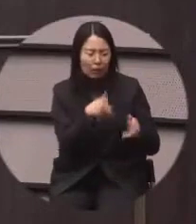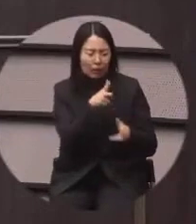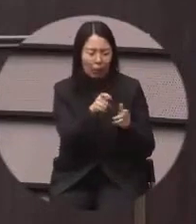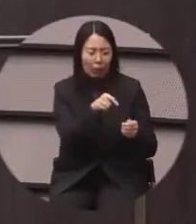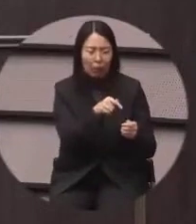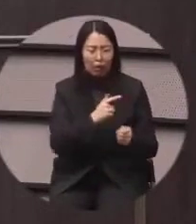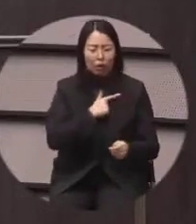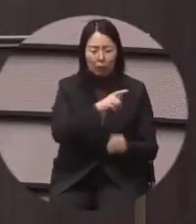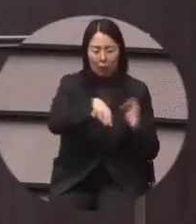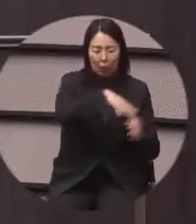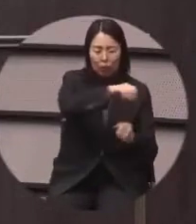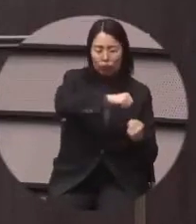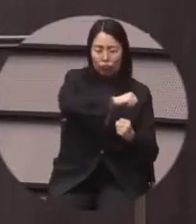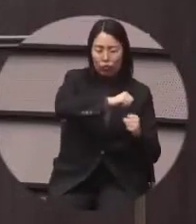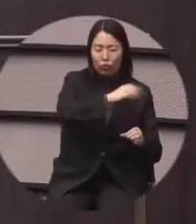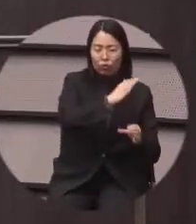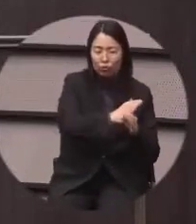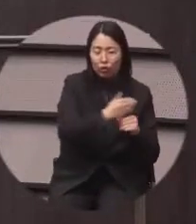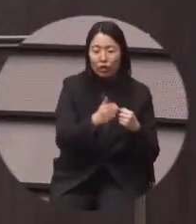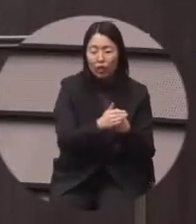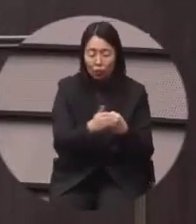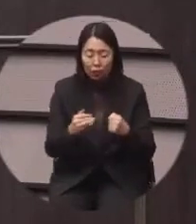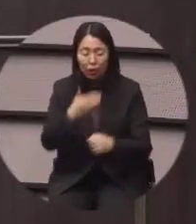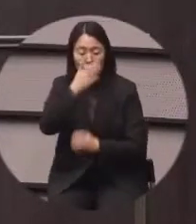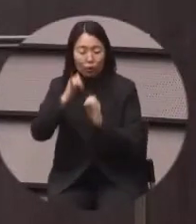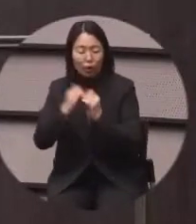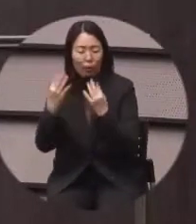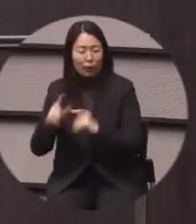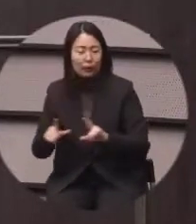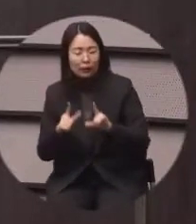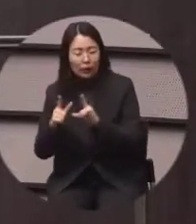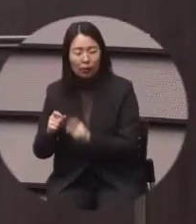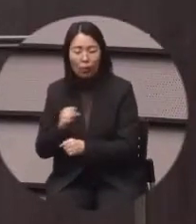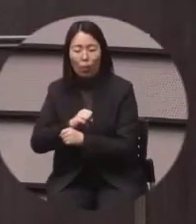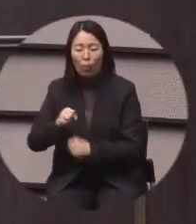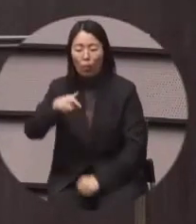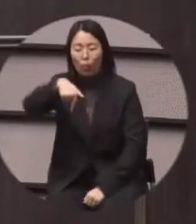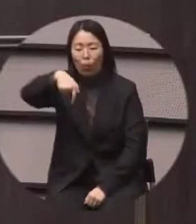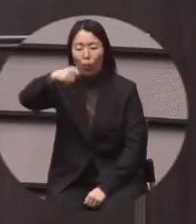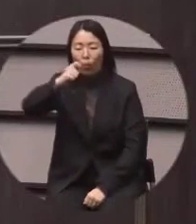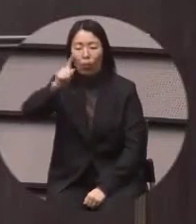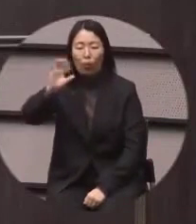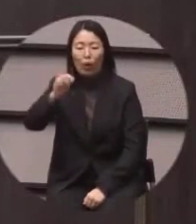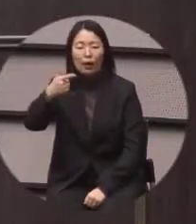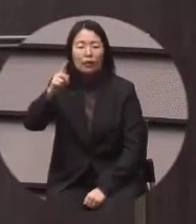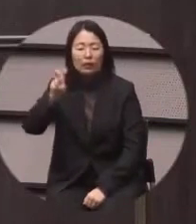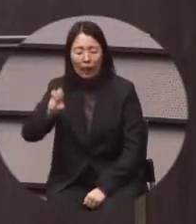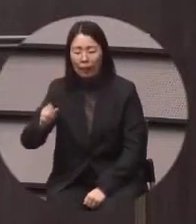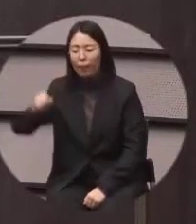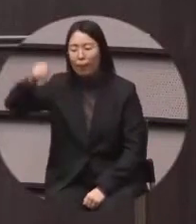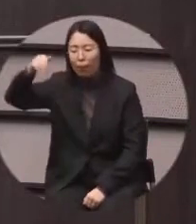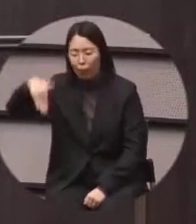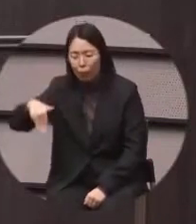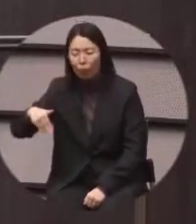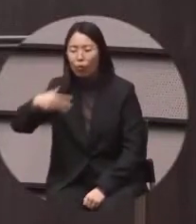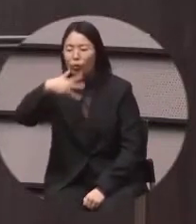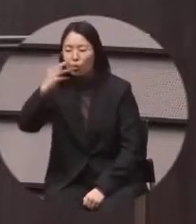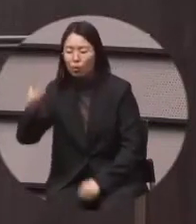많이 거주하는 광남, 오포, 초월 지역 등의 청년들의 참여가 어렵다는 의견이